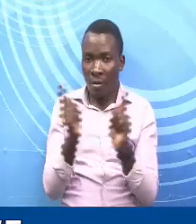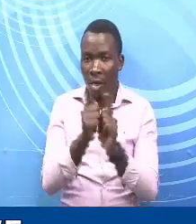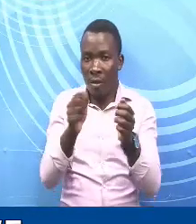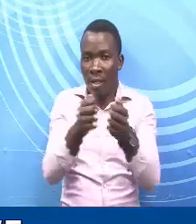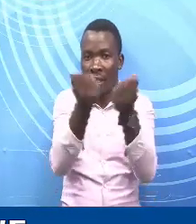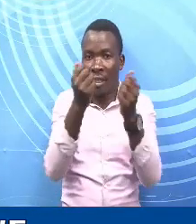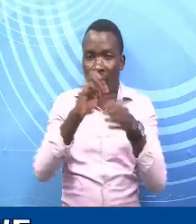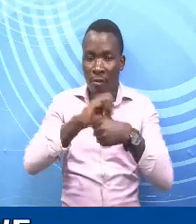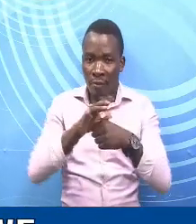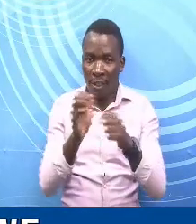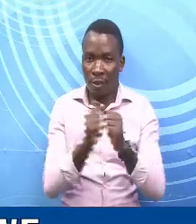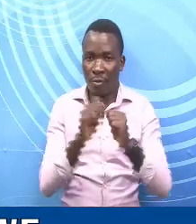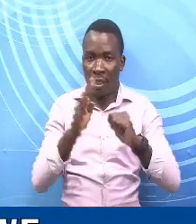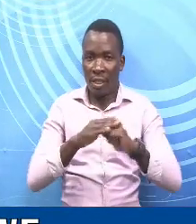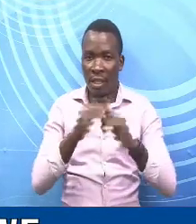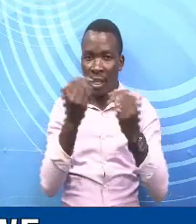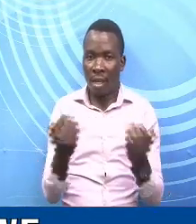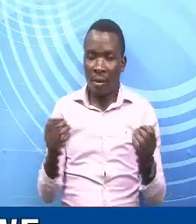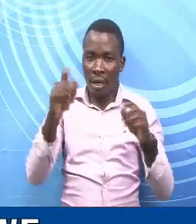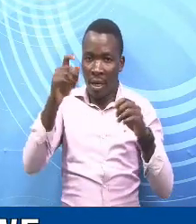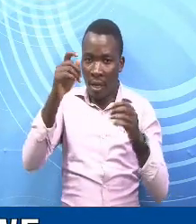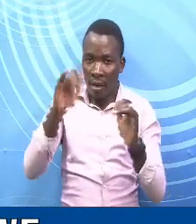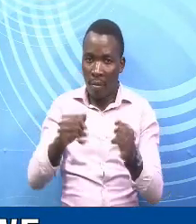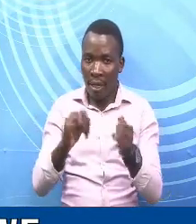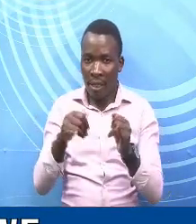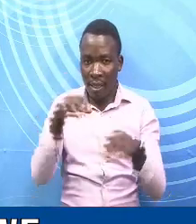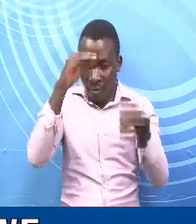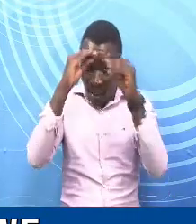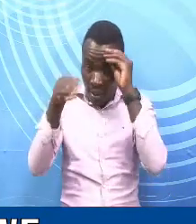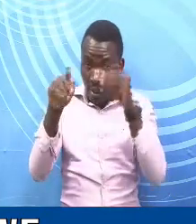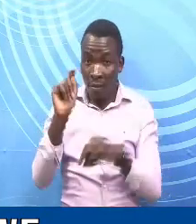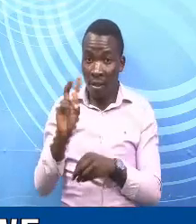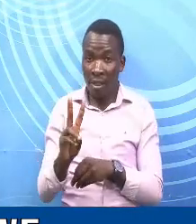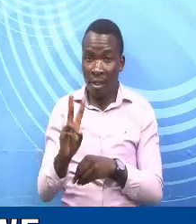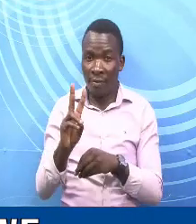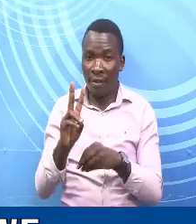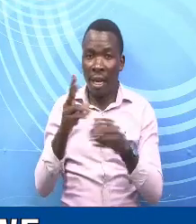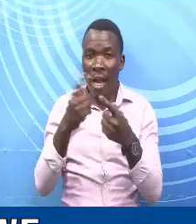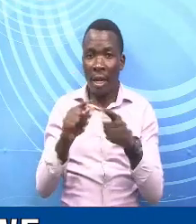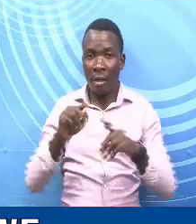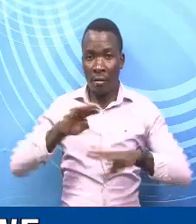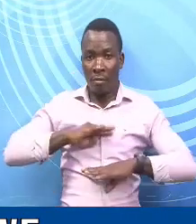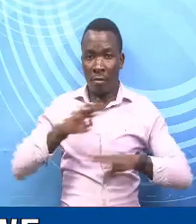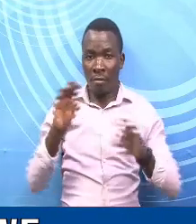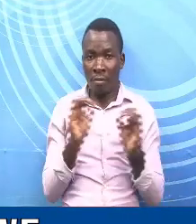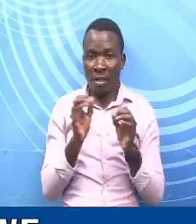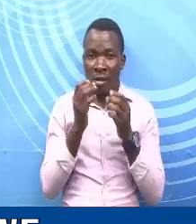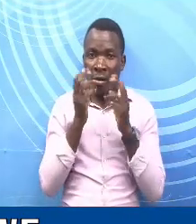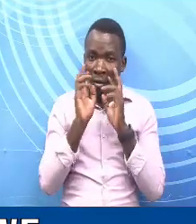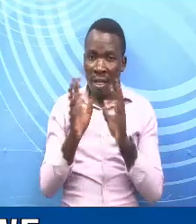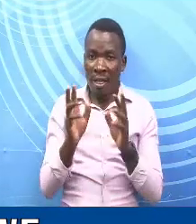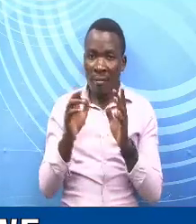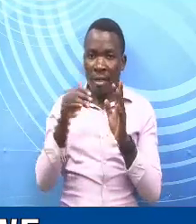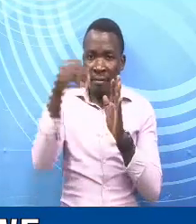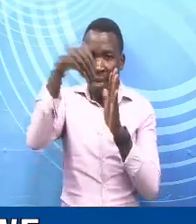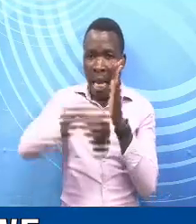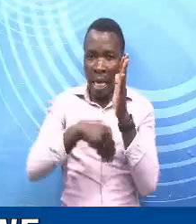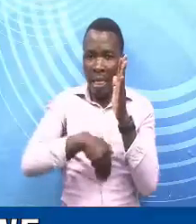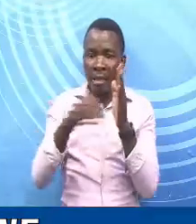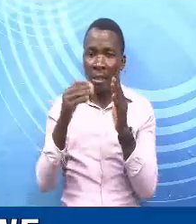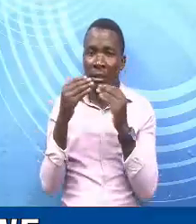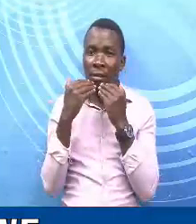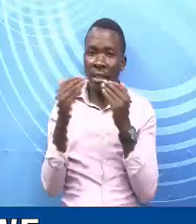abana bagerageza kwigira kuri televiziyo ariko ntabwo byari bihagije. Urebye byabasubije inyuma. Tunashimira na Leta y'u